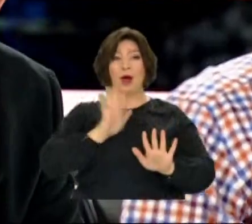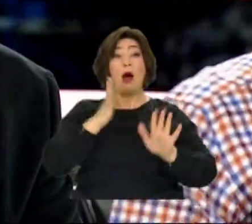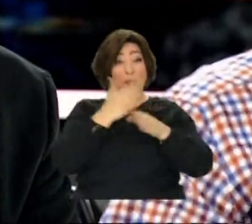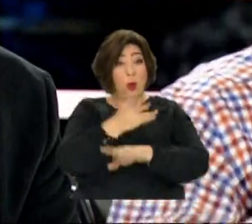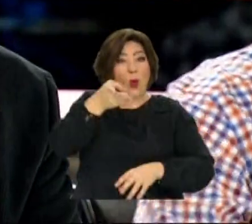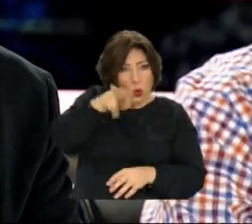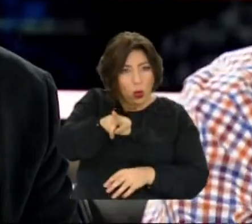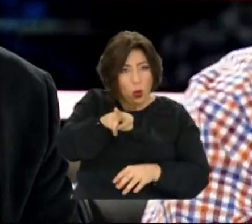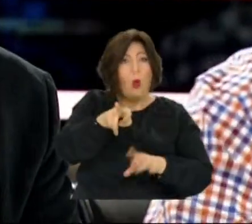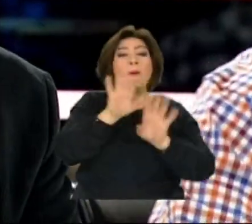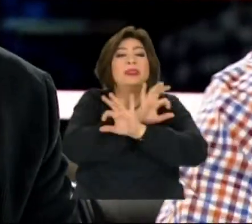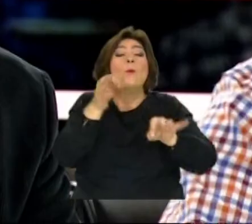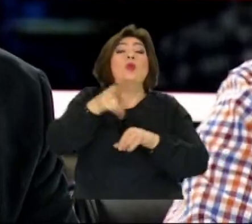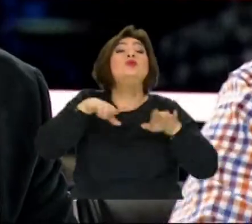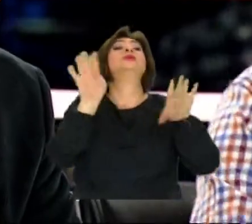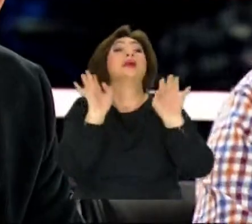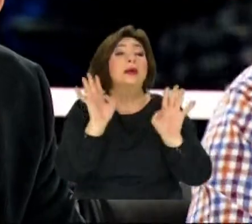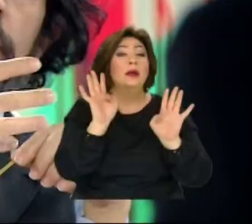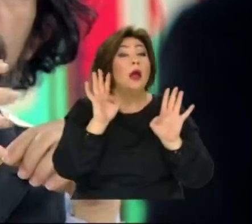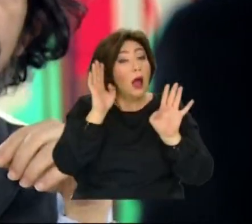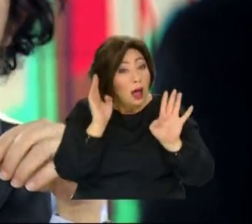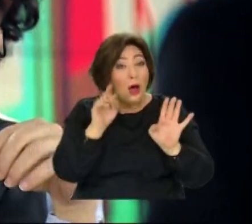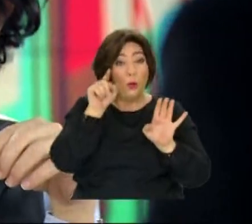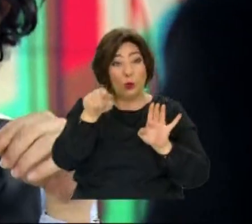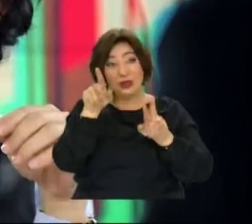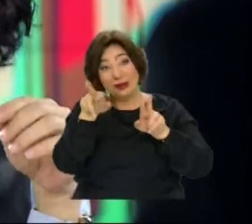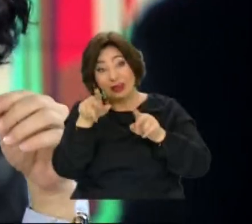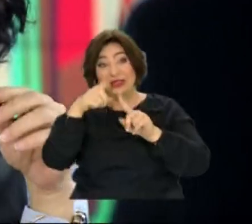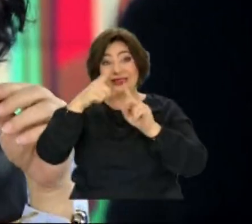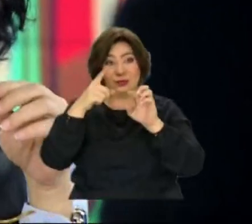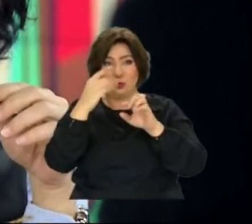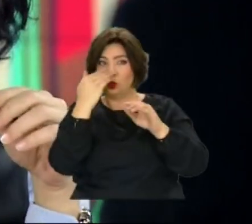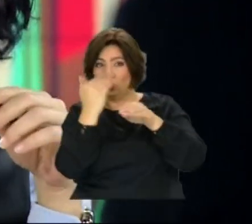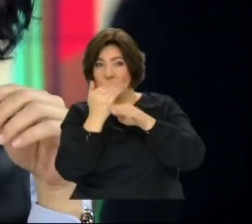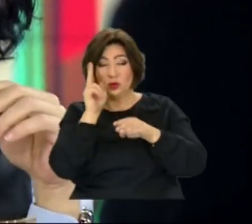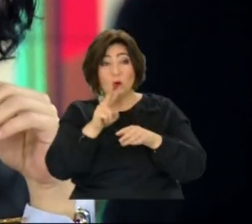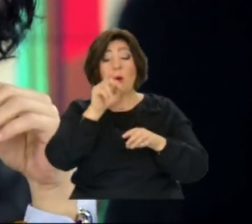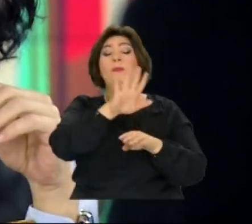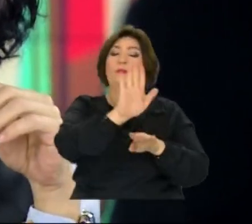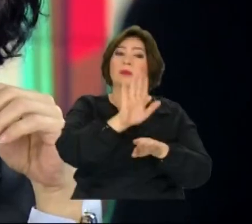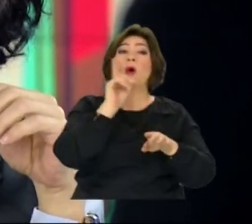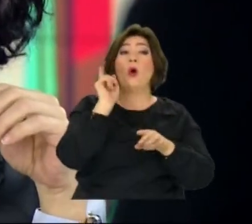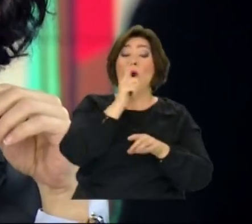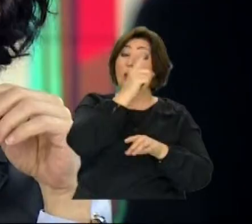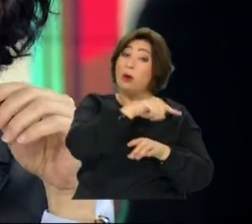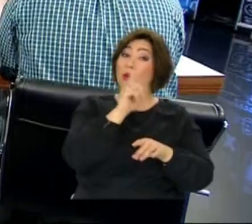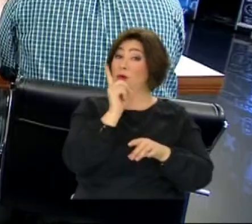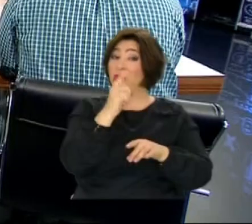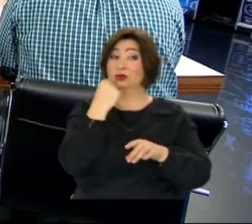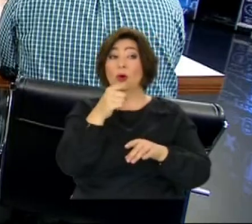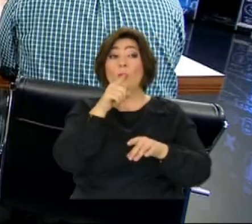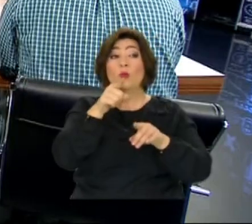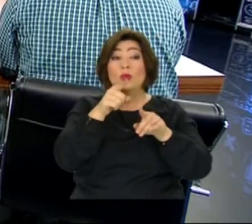ama tam da ölmüş değil. Ya böyle bir şey iz düşümünü görür müsünüz tıbbi şey olarak? Bir şey değil de bir parantez açayım. Hocamın dediği kısım daha çok herhalde belli